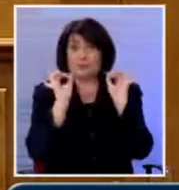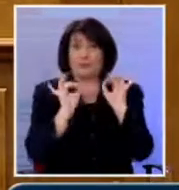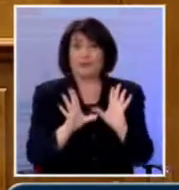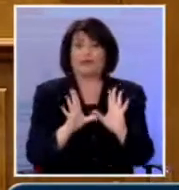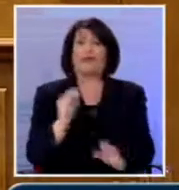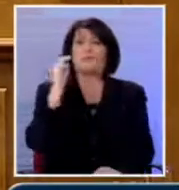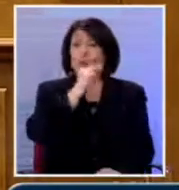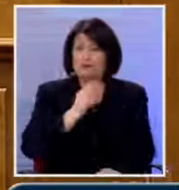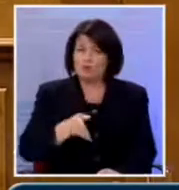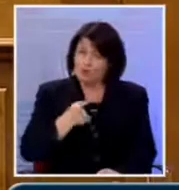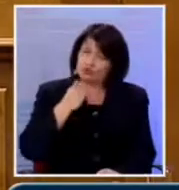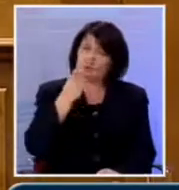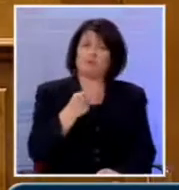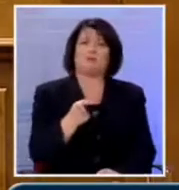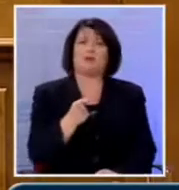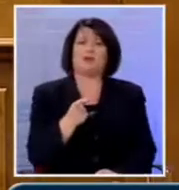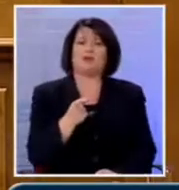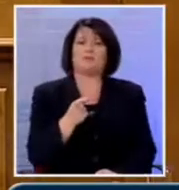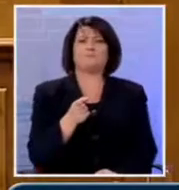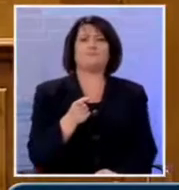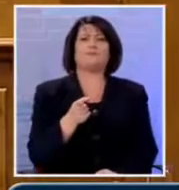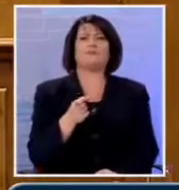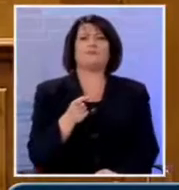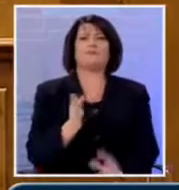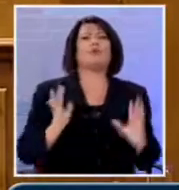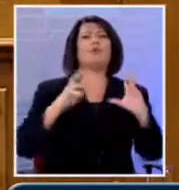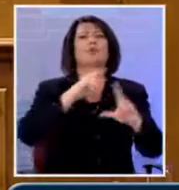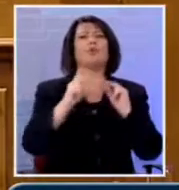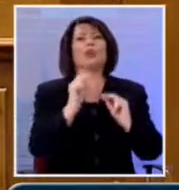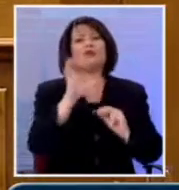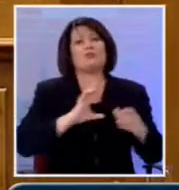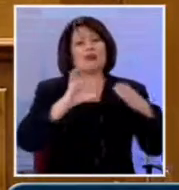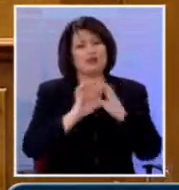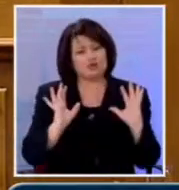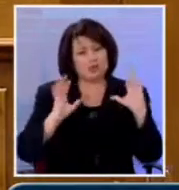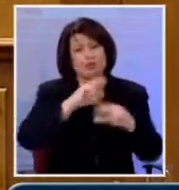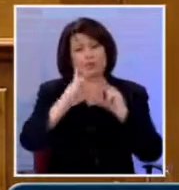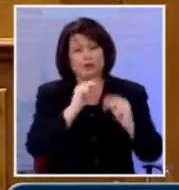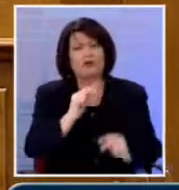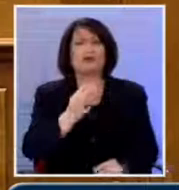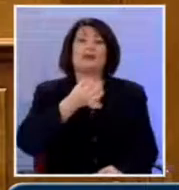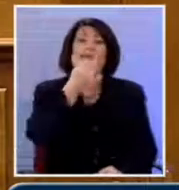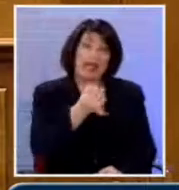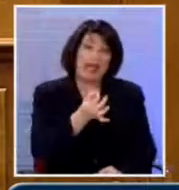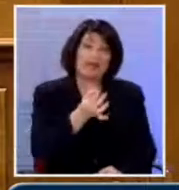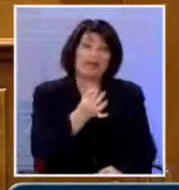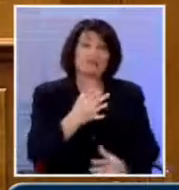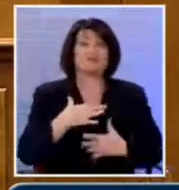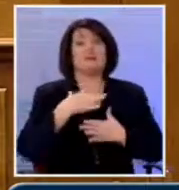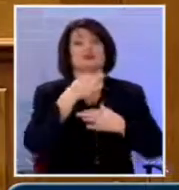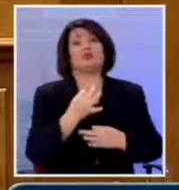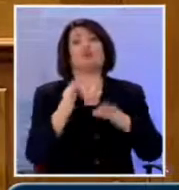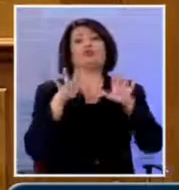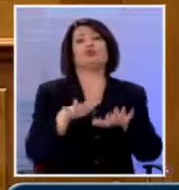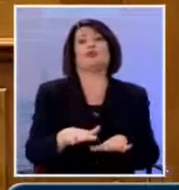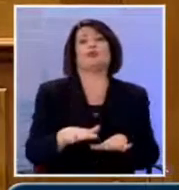Πήγε ο Πρωθυπουργός στη συνδιάσκεψη κορυφής και λέει, σας ομιλώ ως εκπρόσωπος των